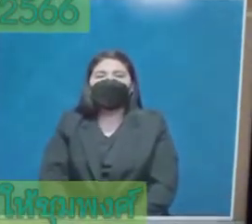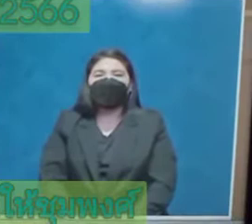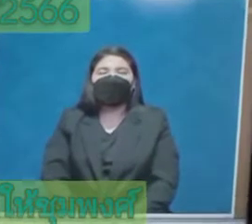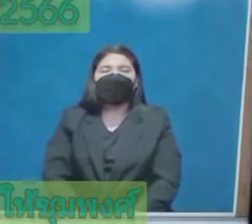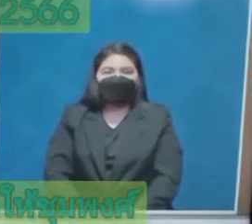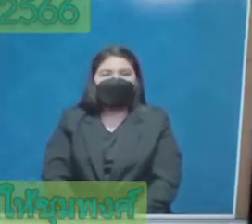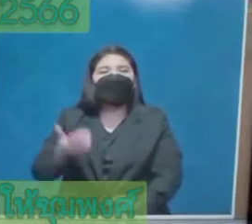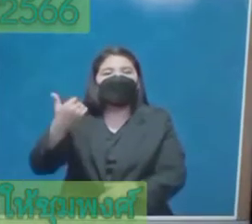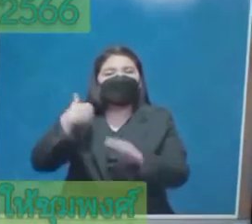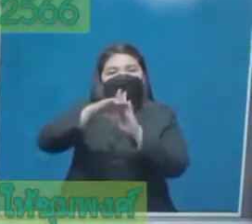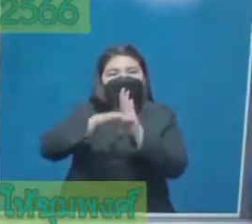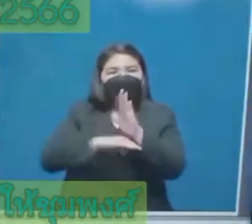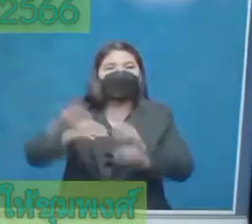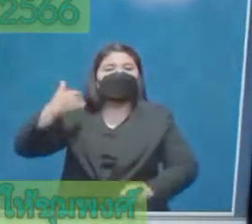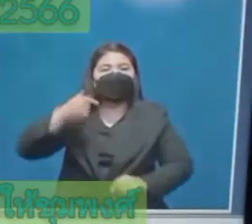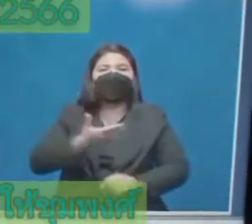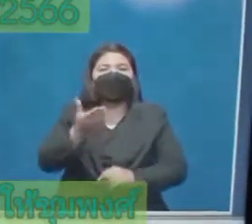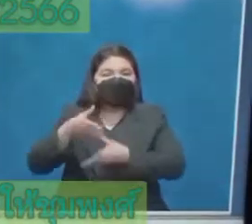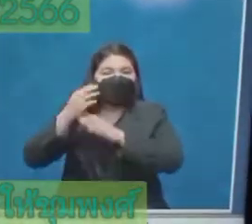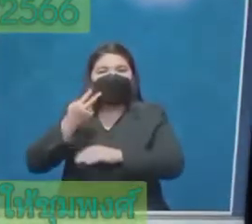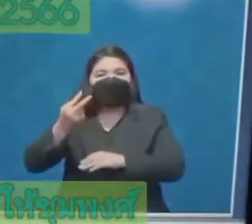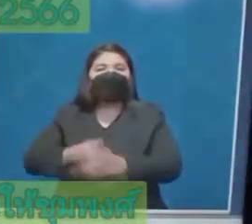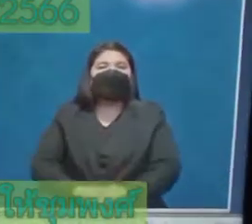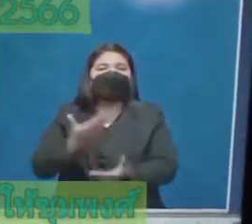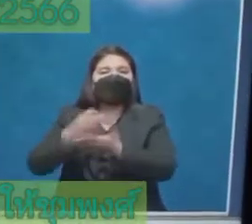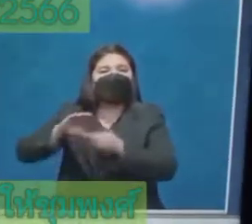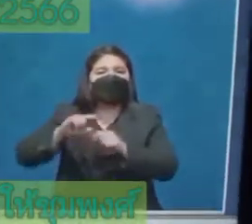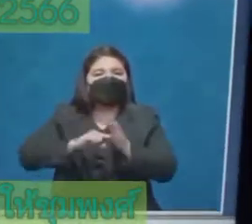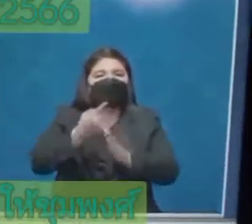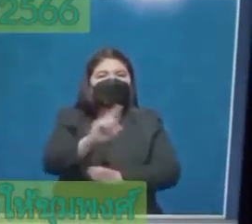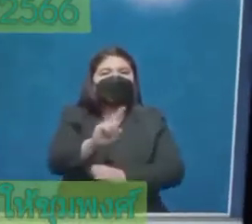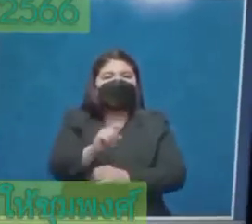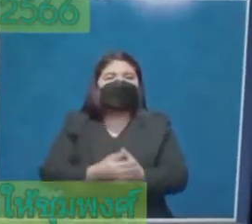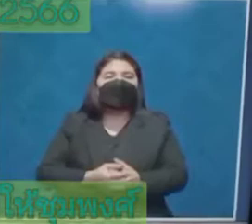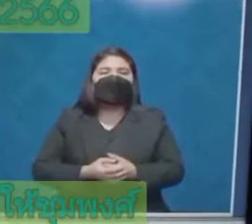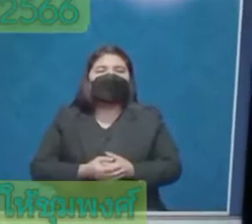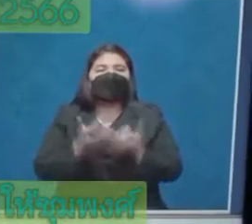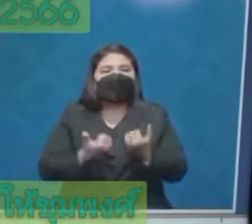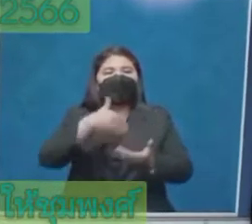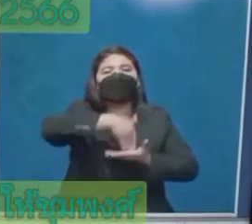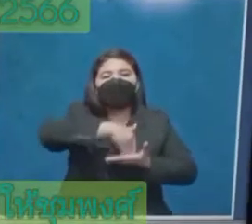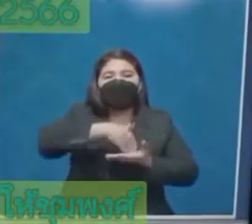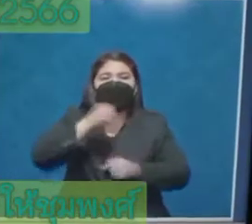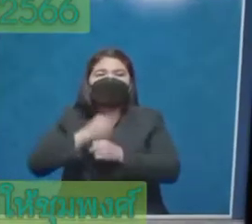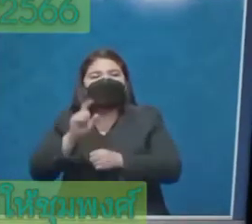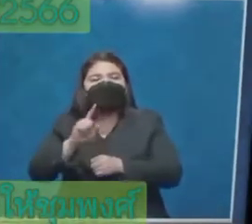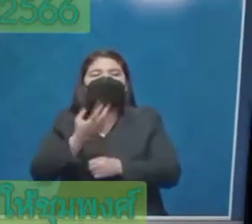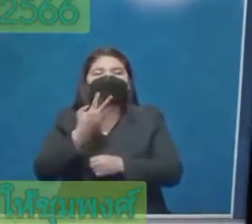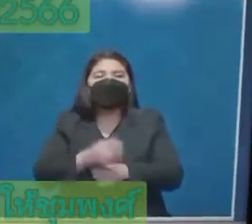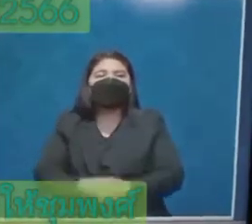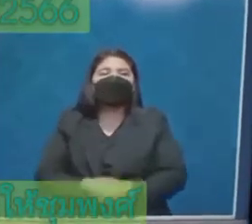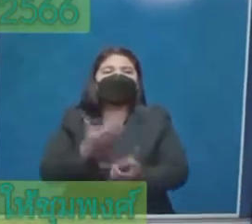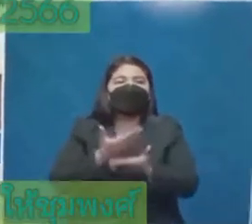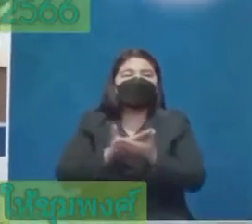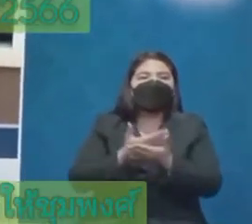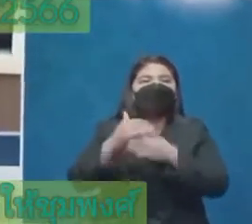ขั้นตอนก็มีครับไปทบทวนใหม่แบบการจัดทำงานมายังไงมันมาเริ่มจากที่ไหนอะไรโครงการก็ต้องทำงบบูร